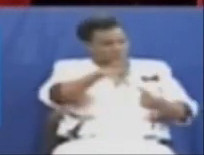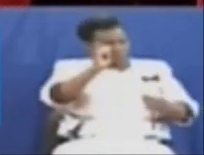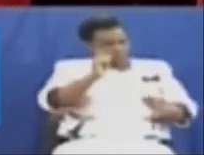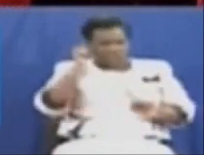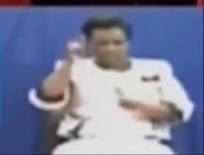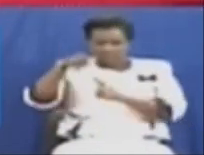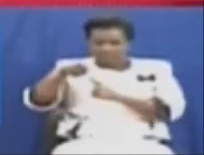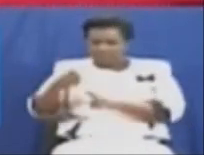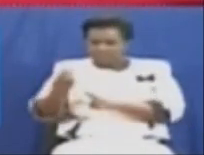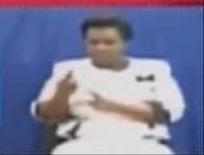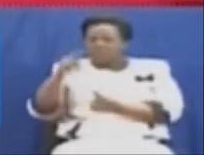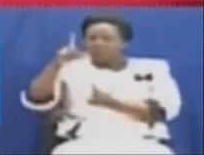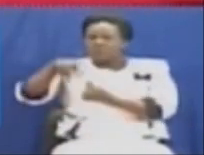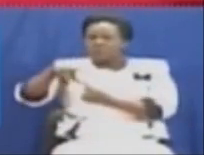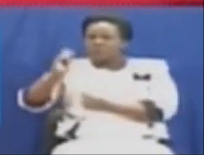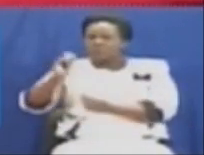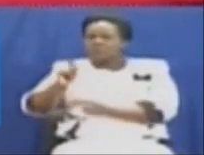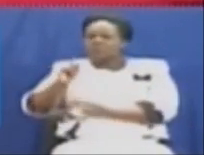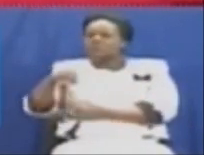wahalali.